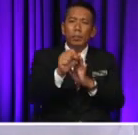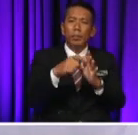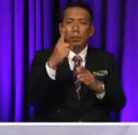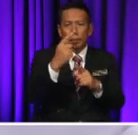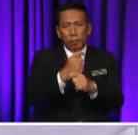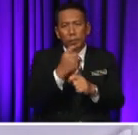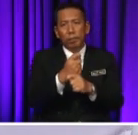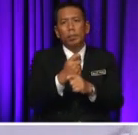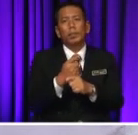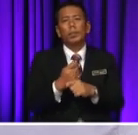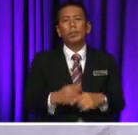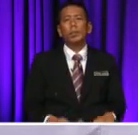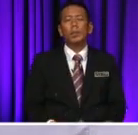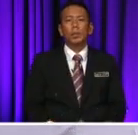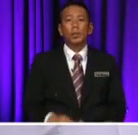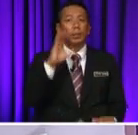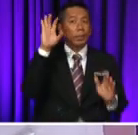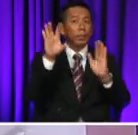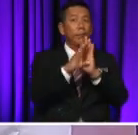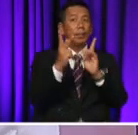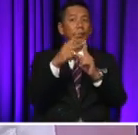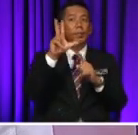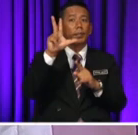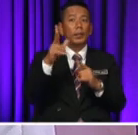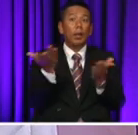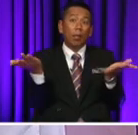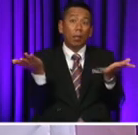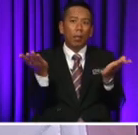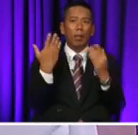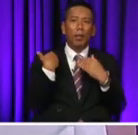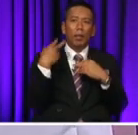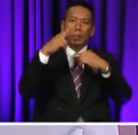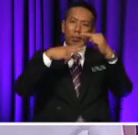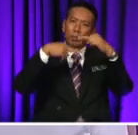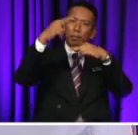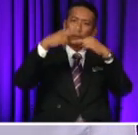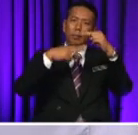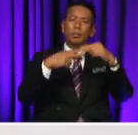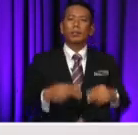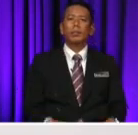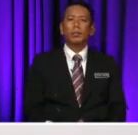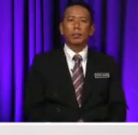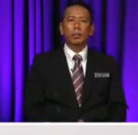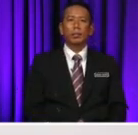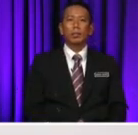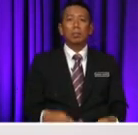dan Baiklah gambar yang ketiga ada bangunan pula tuh bangunan Apa itu syafika